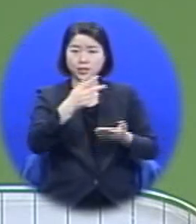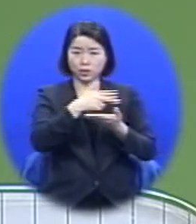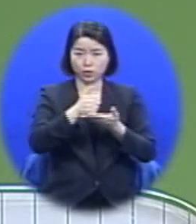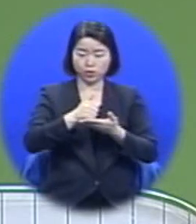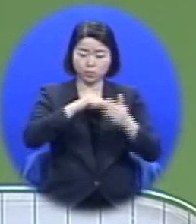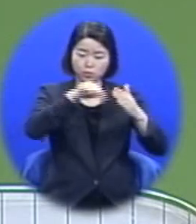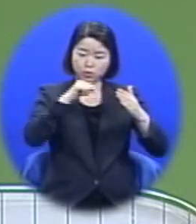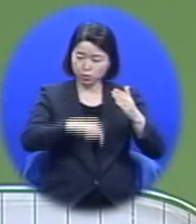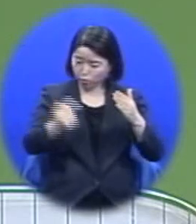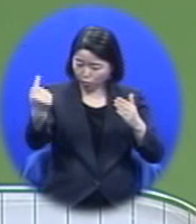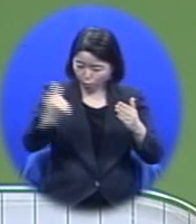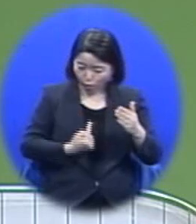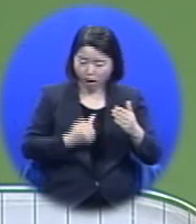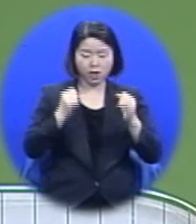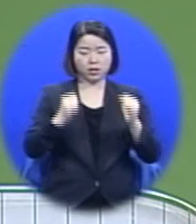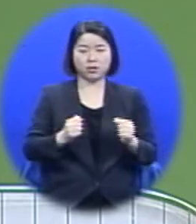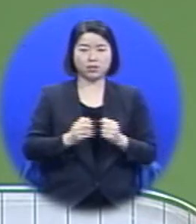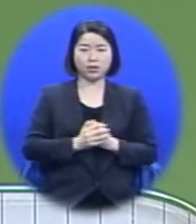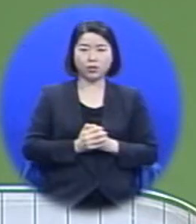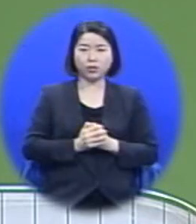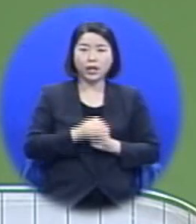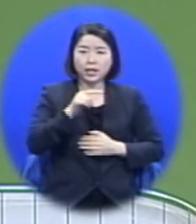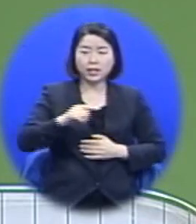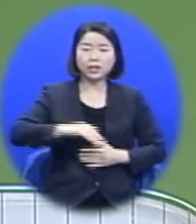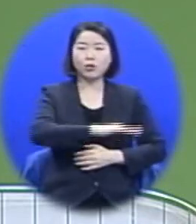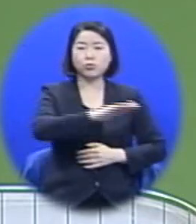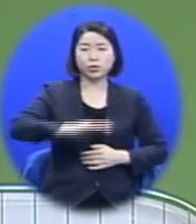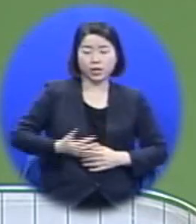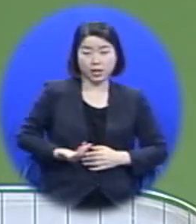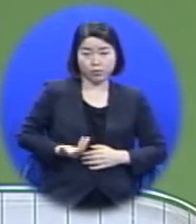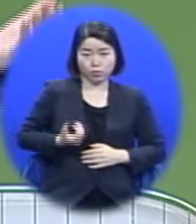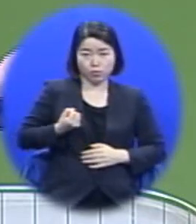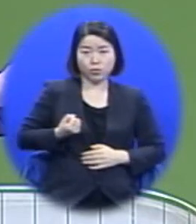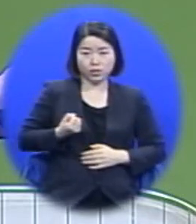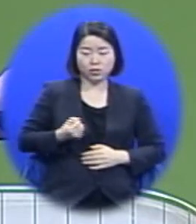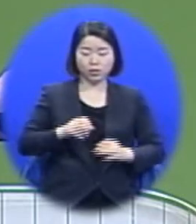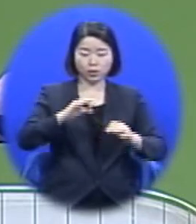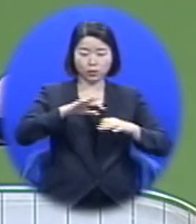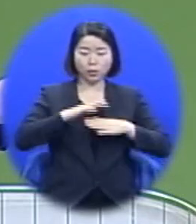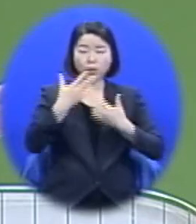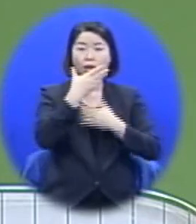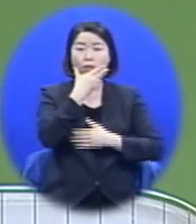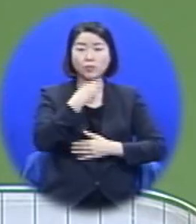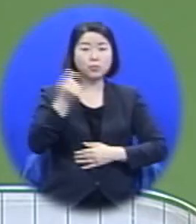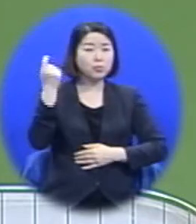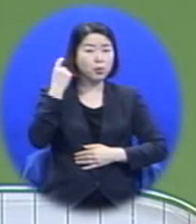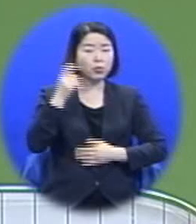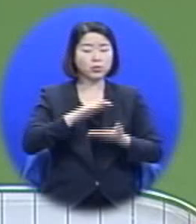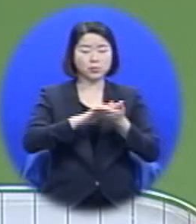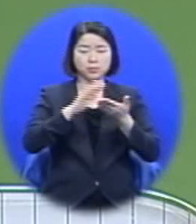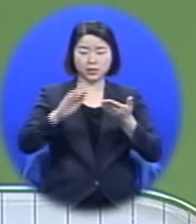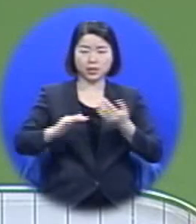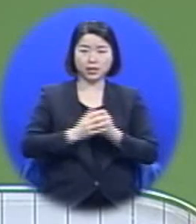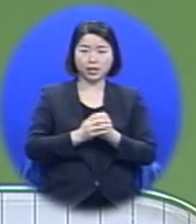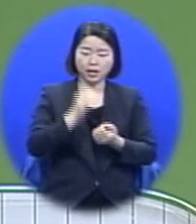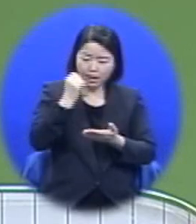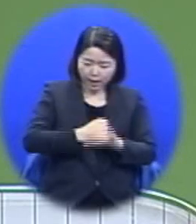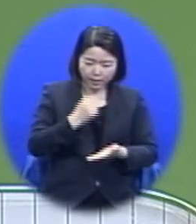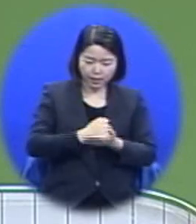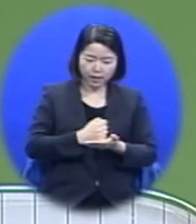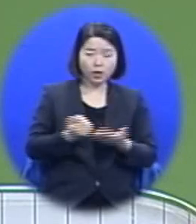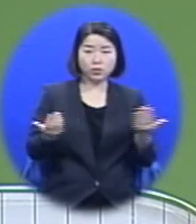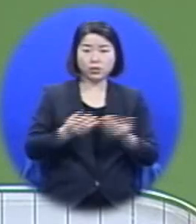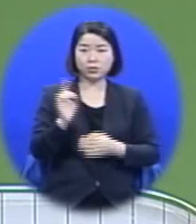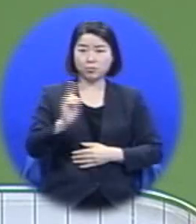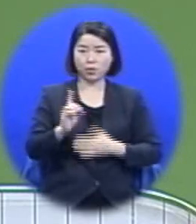속에 들어가 겠어요 이것이 우리가 누리는 놀라운 복음 입니다 안타까운 것은